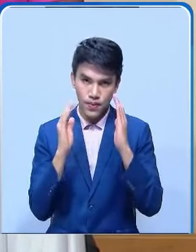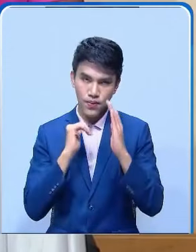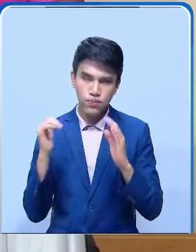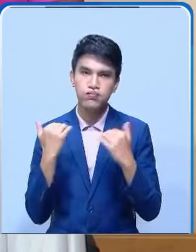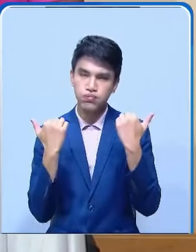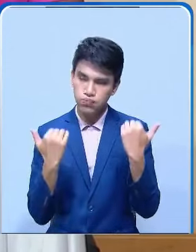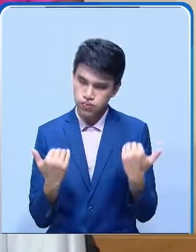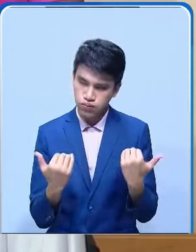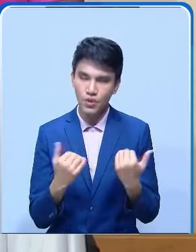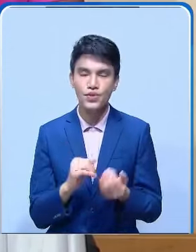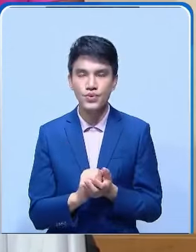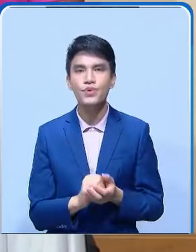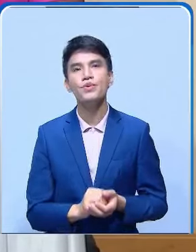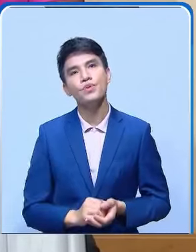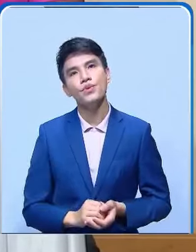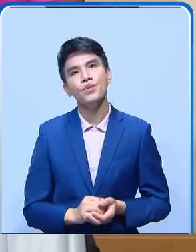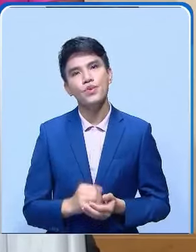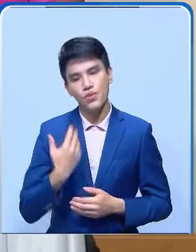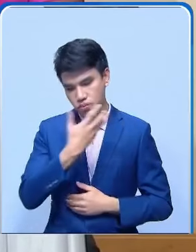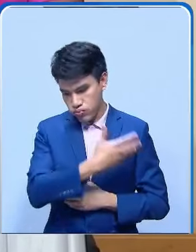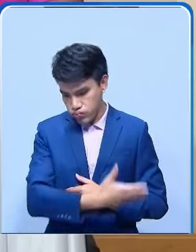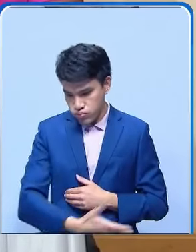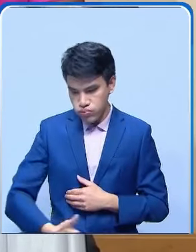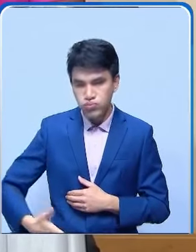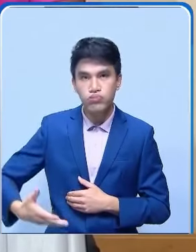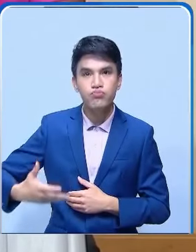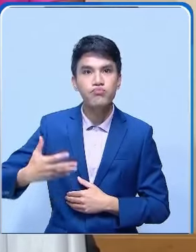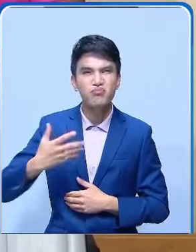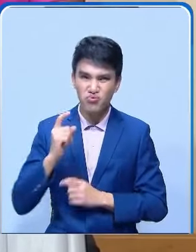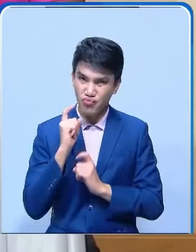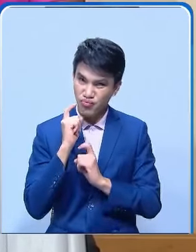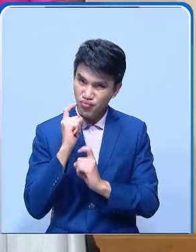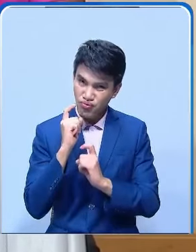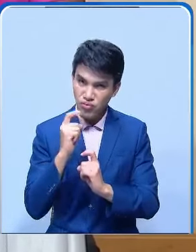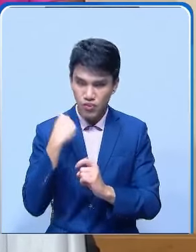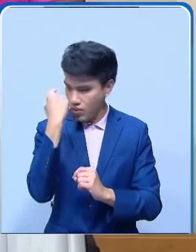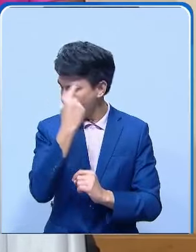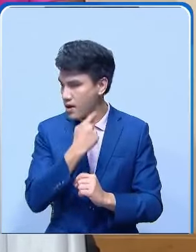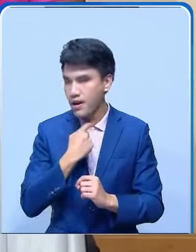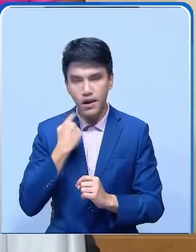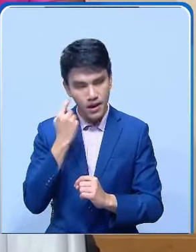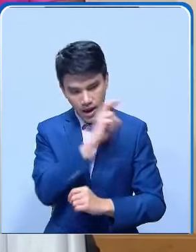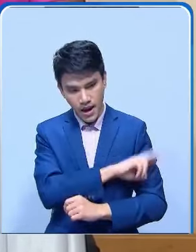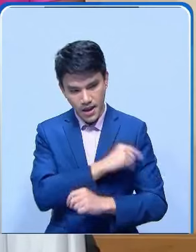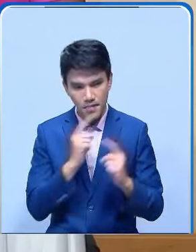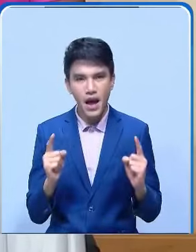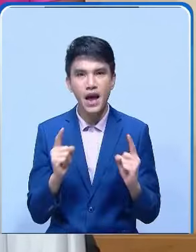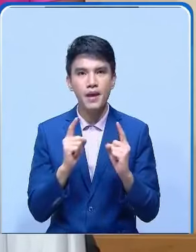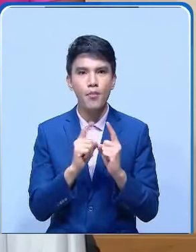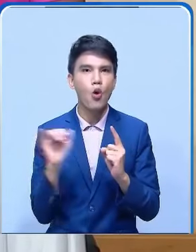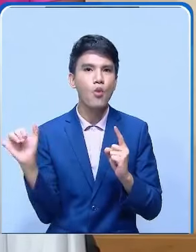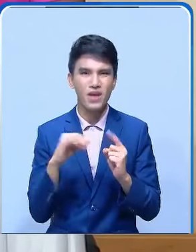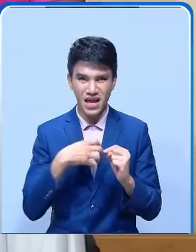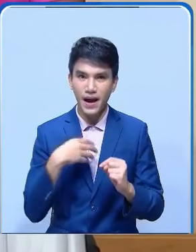เป็นเข้าอาการสีแดงนะครับก็ฝากในส่วนของของผู้ที่ยังไม่ได้เข้ามาพบทาง